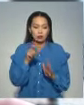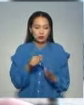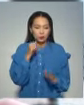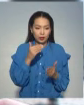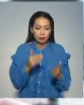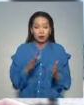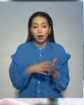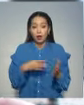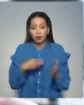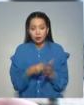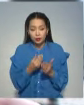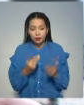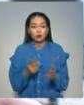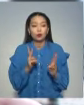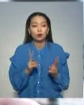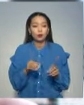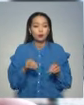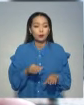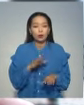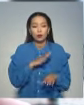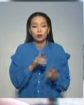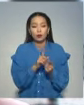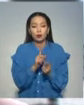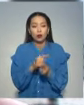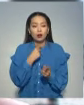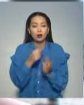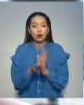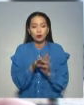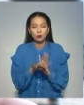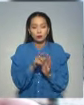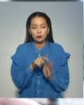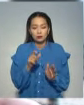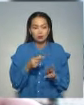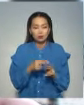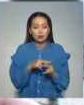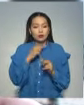әлі күнге дейін шешім қабылдамаған азаматтардың дауысы үшін бәсекеге түсу керек.